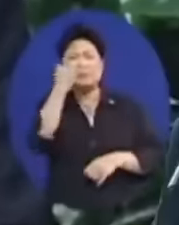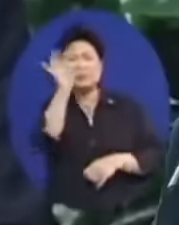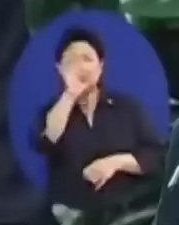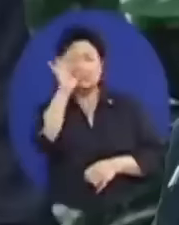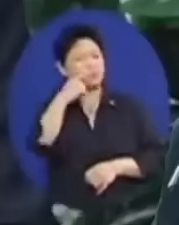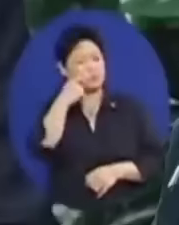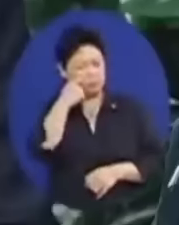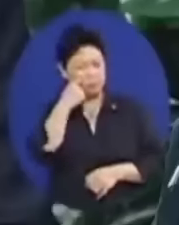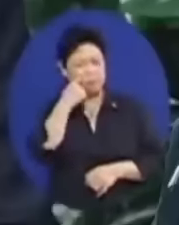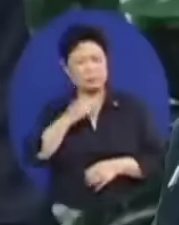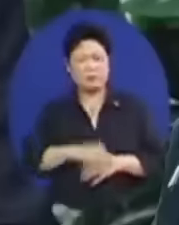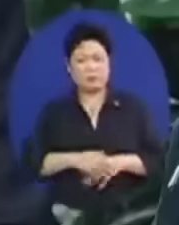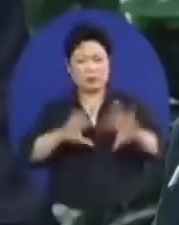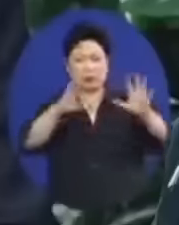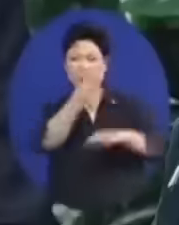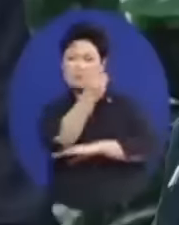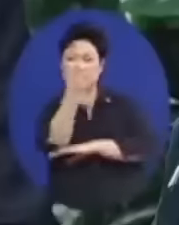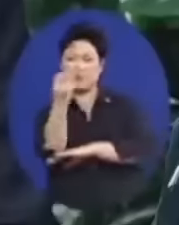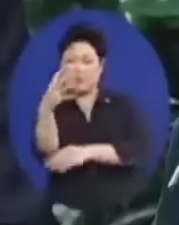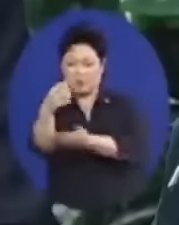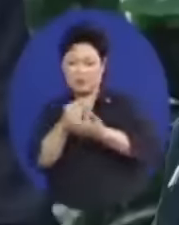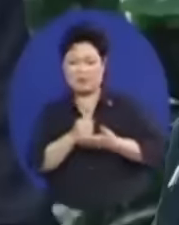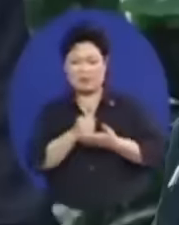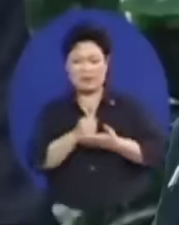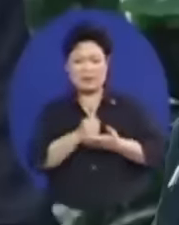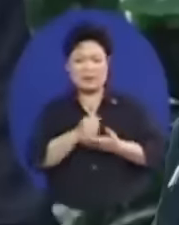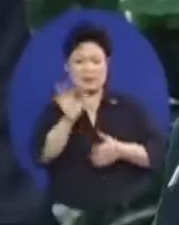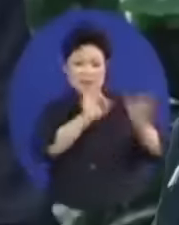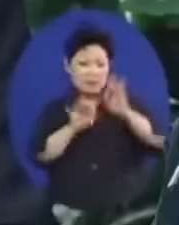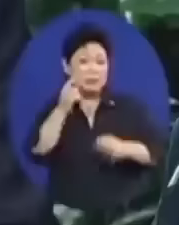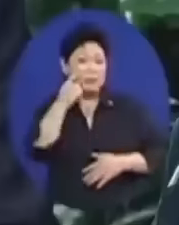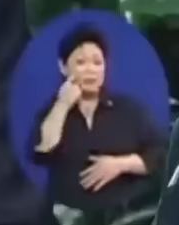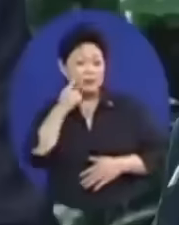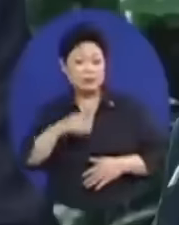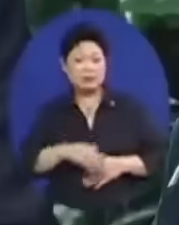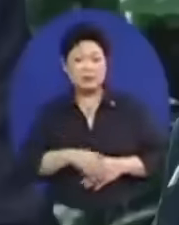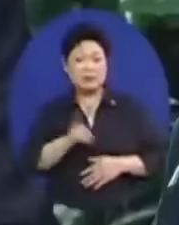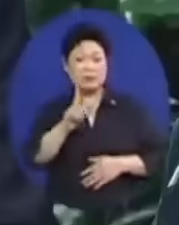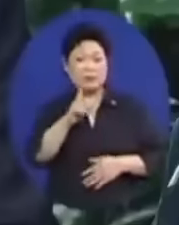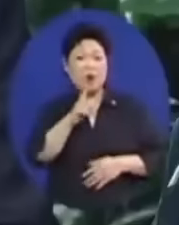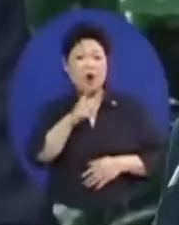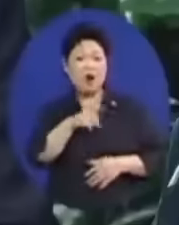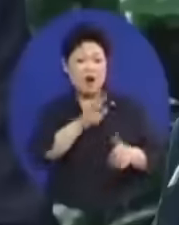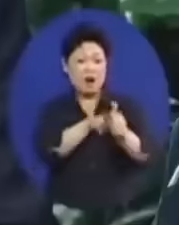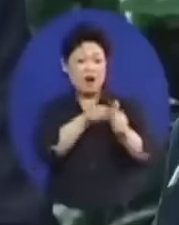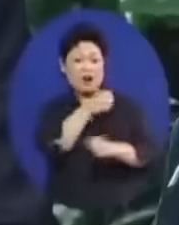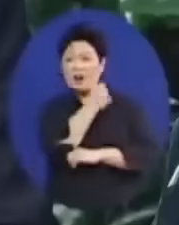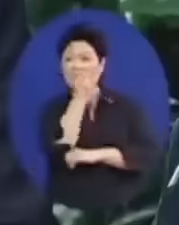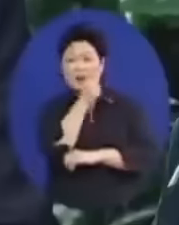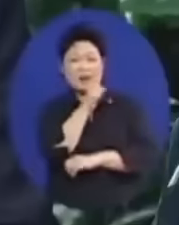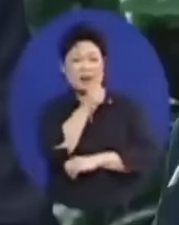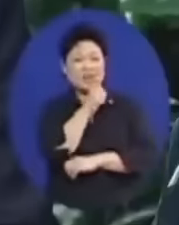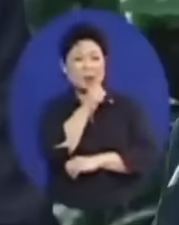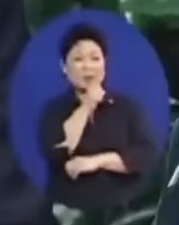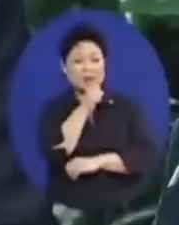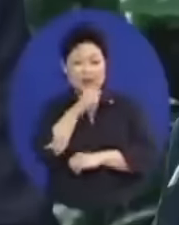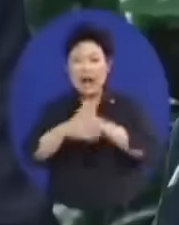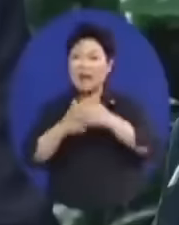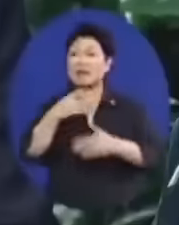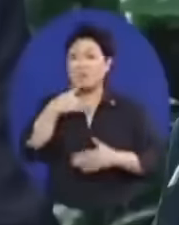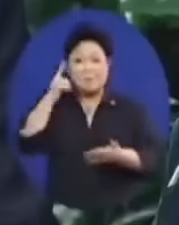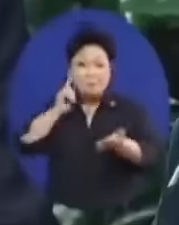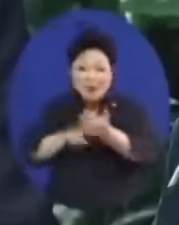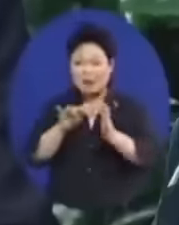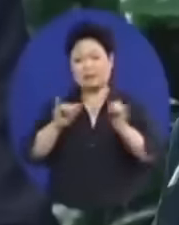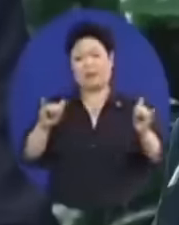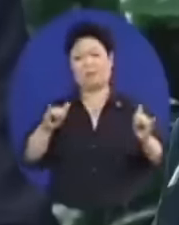있나요? 우리 국민일보에 가지고 와서 좀 찾아보라 하니까 젊은 이시자들이 입을 딱 벌리고 하나님이나 찾을까 우리 사람은 못